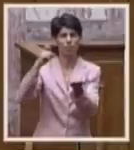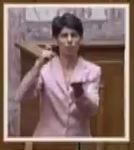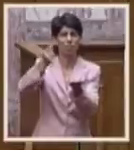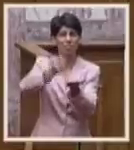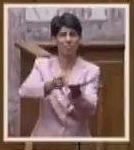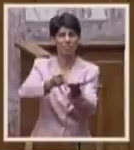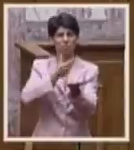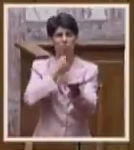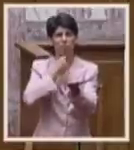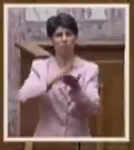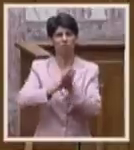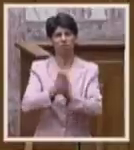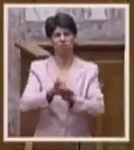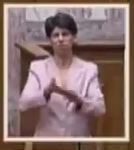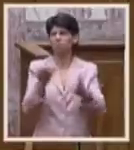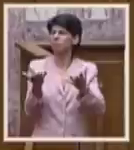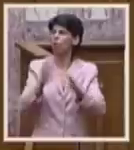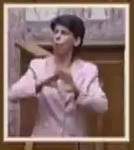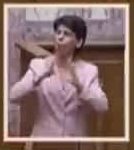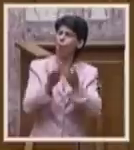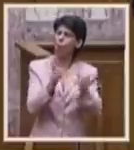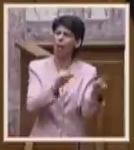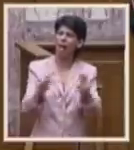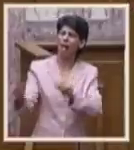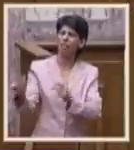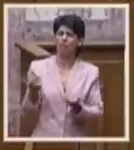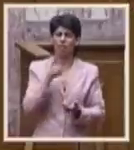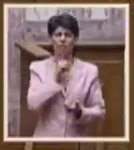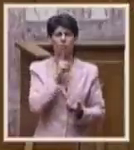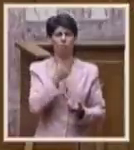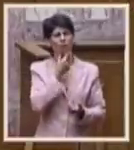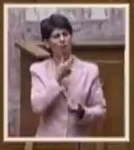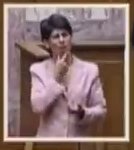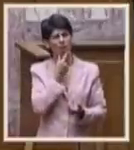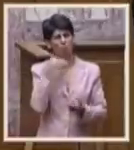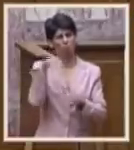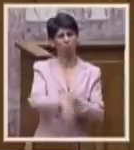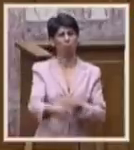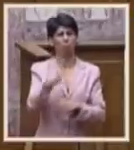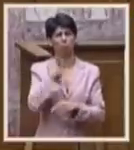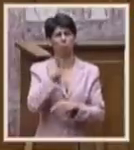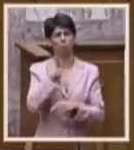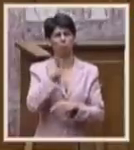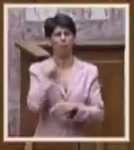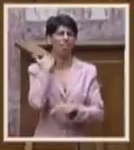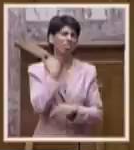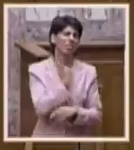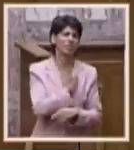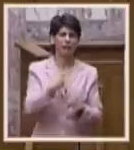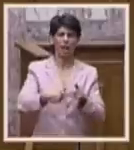να τα ισοπεδώνουμε όλα και να λέμε έτσι αβαστάνησα αποτύχαμε. Ότι δεν έπιασαν τόπο οι θυσίες του ελληνικού